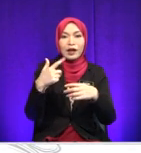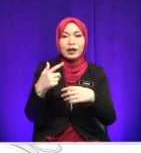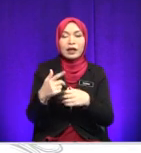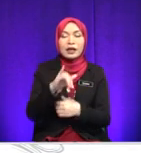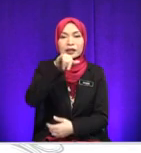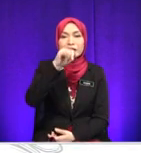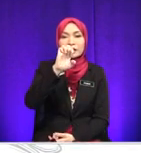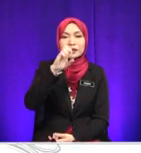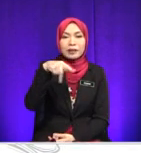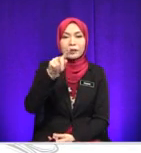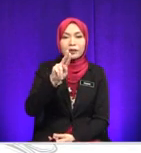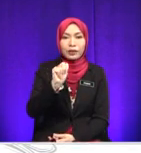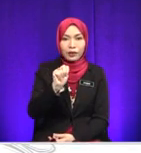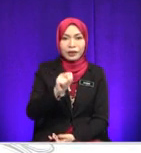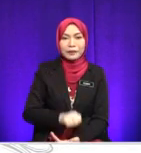2022.